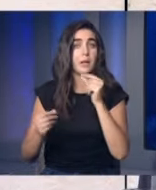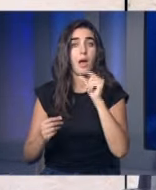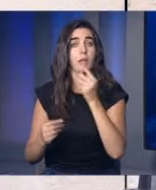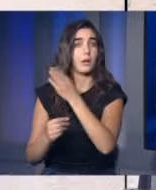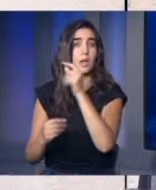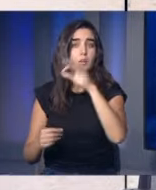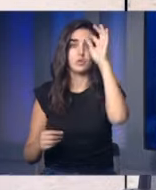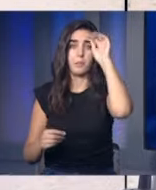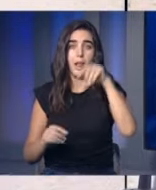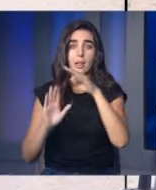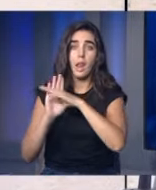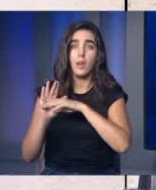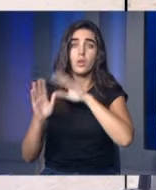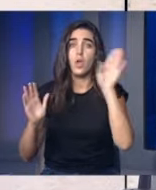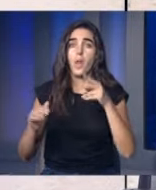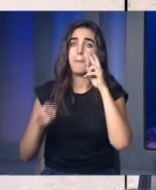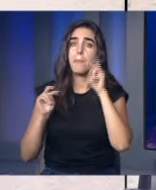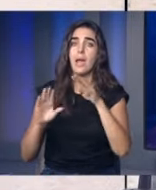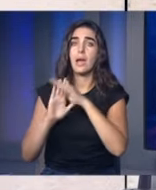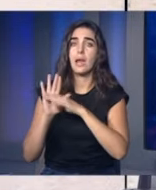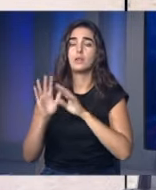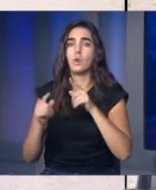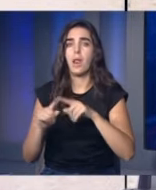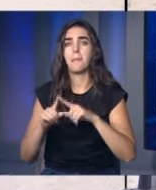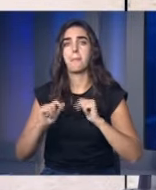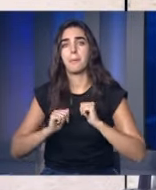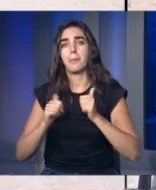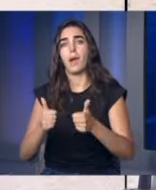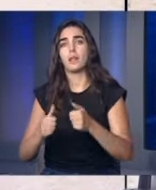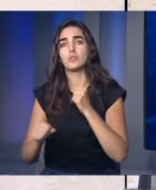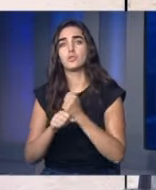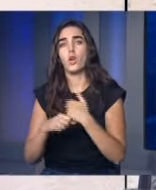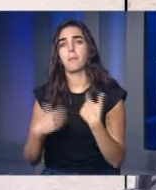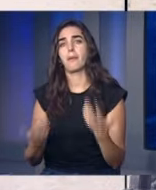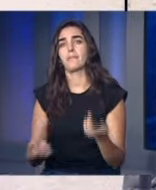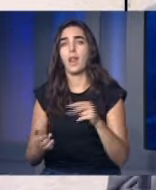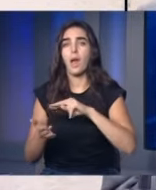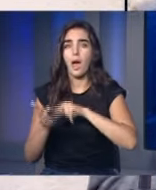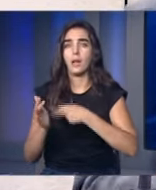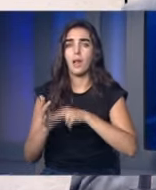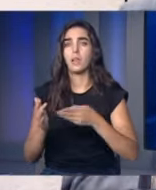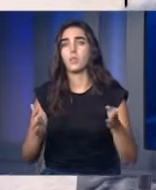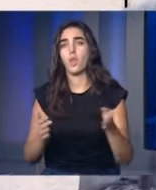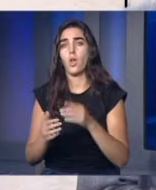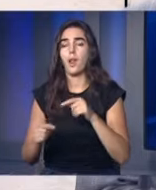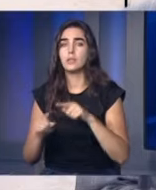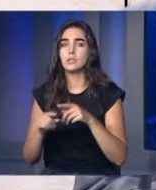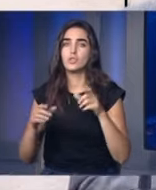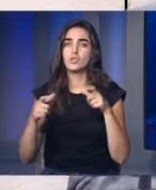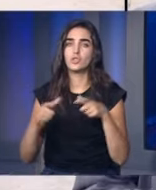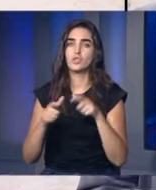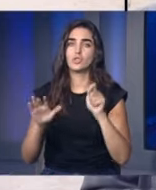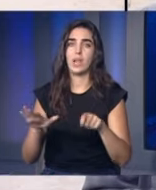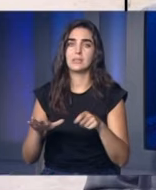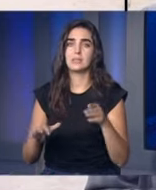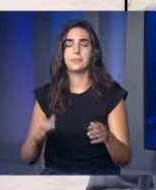للمجلس النيابي لشو؟ لمناقشه الحكومه بوضع جنوب يلي هو أخطر شيء عم نعيشه بالوقت الحاضر. في شيء